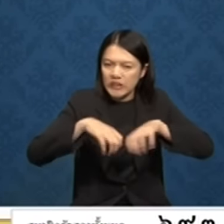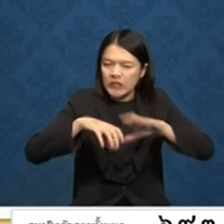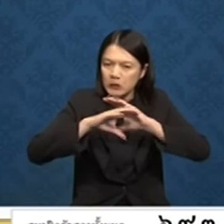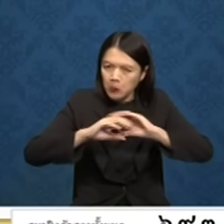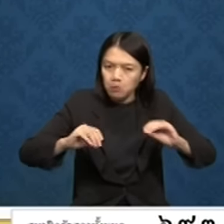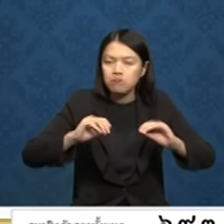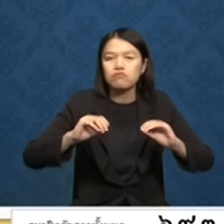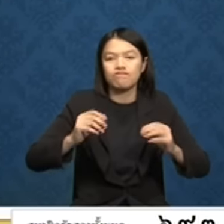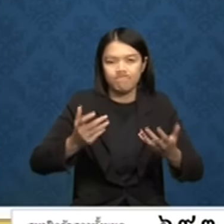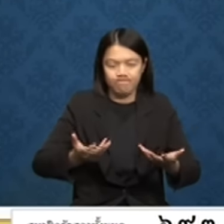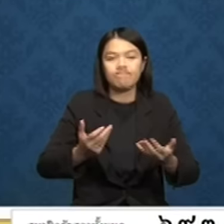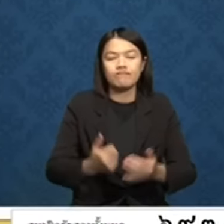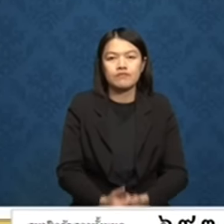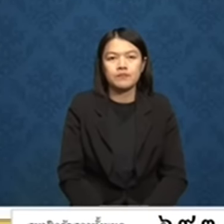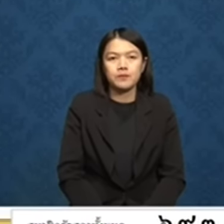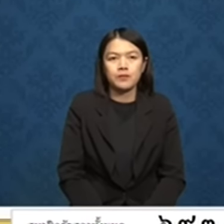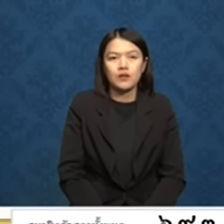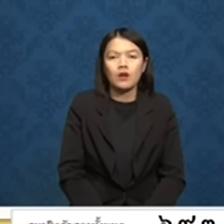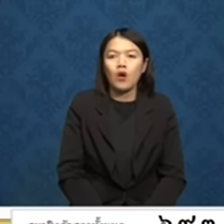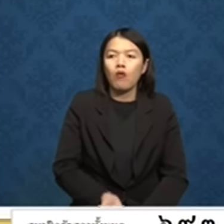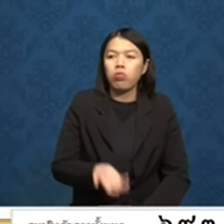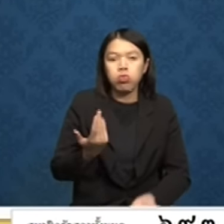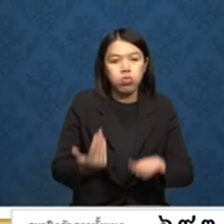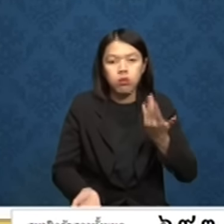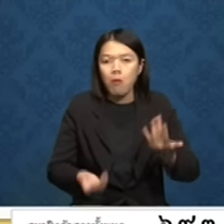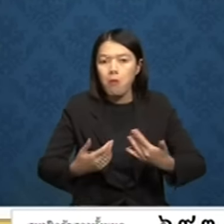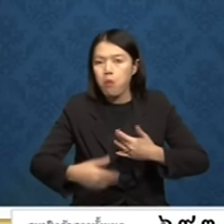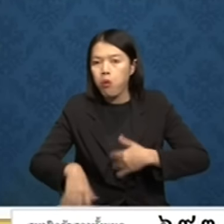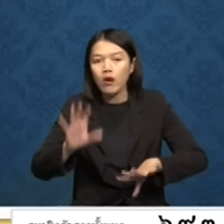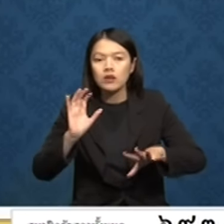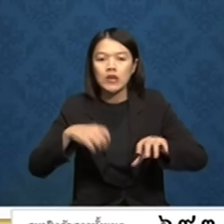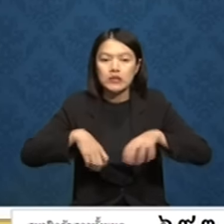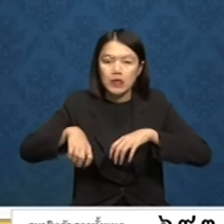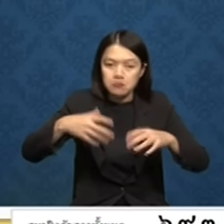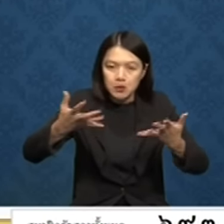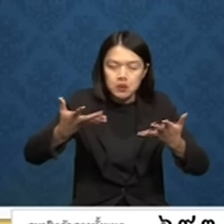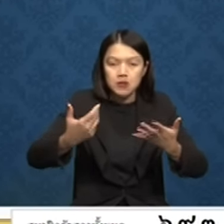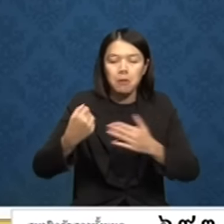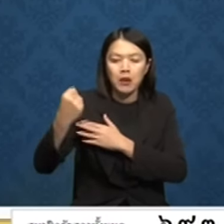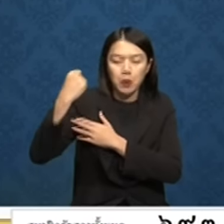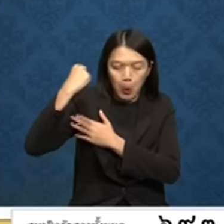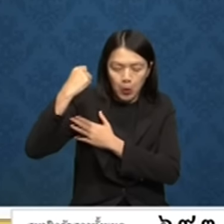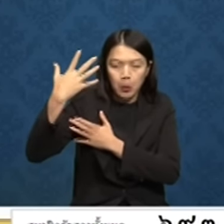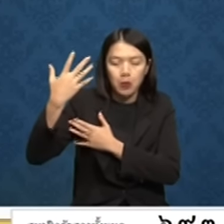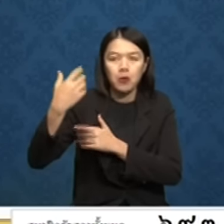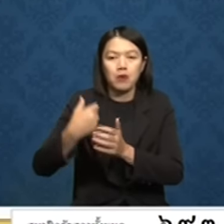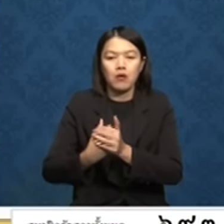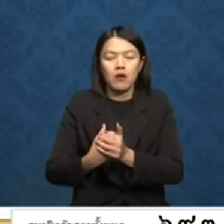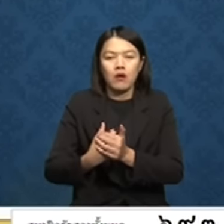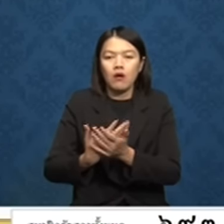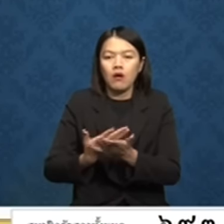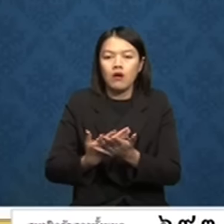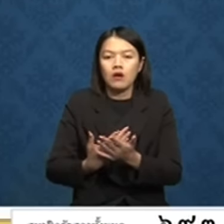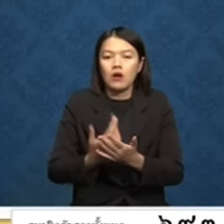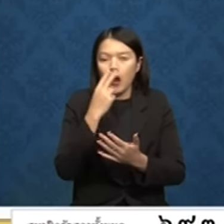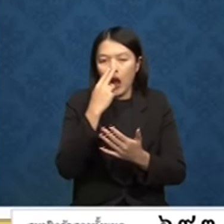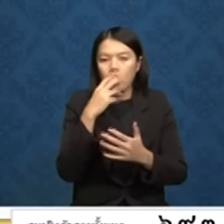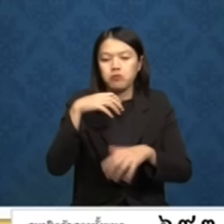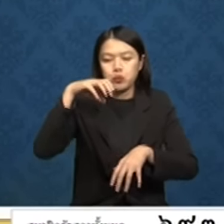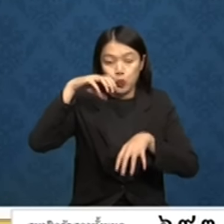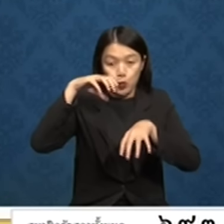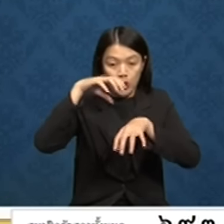ลักครับถ้าปล่อยปละละเลยเอาไว้แนวทางและมุมมองแบบความมั่นคงก็ยังเป็นการครอบงำหน่วย